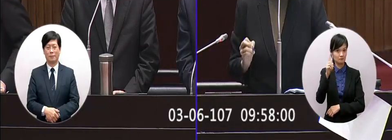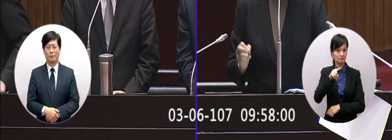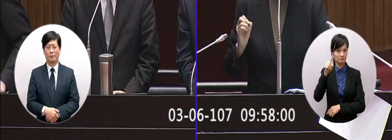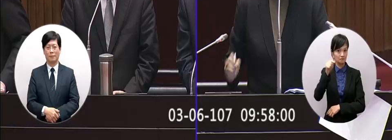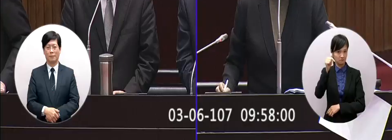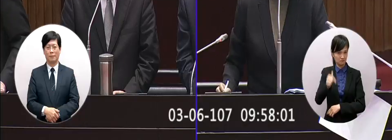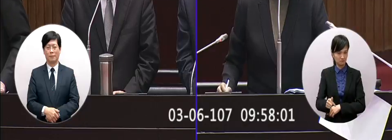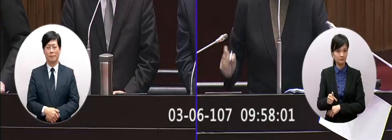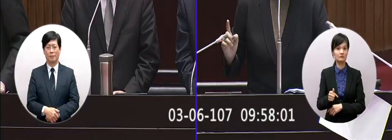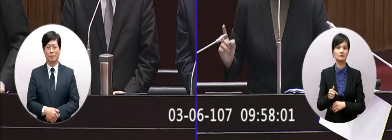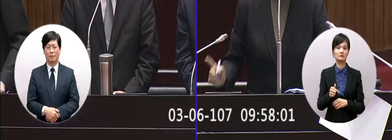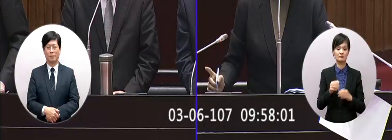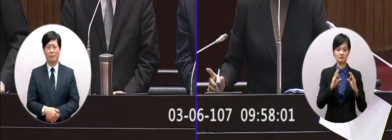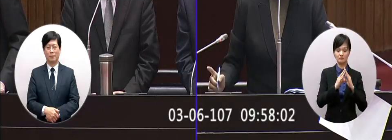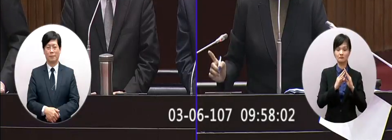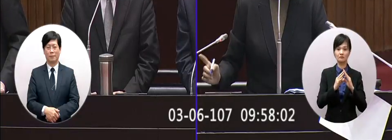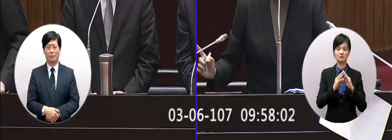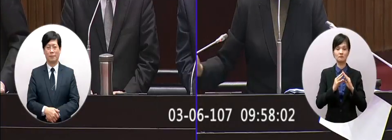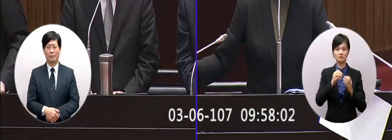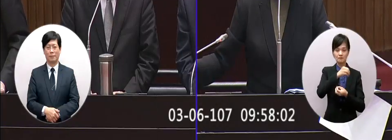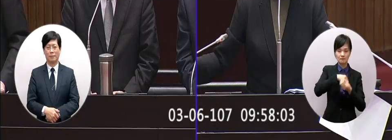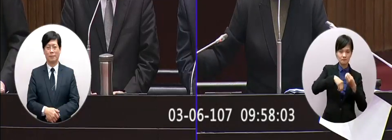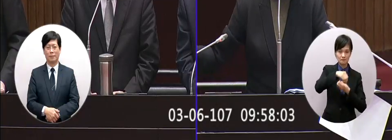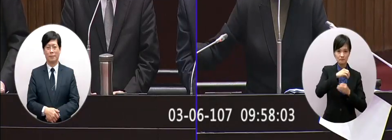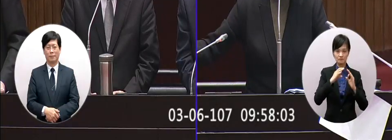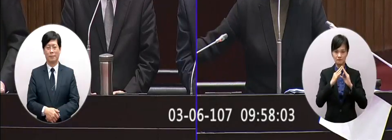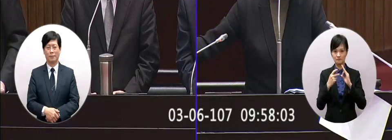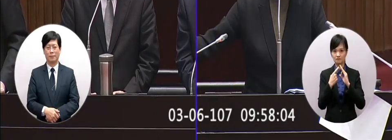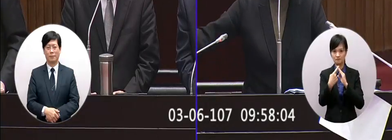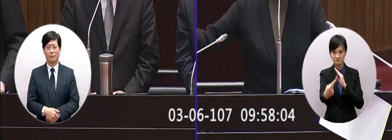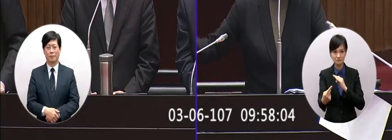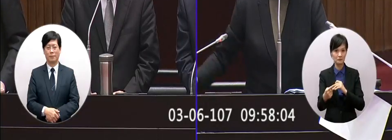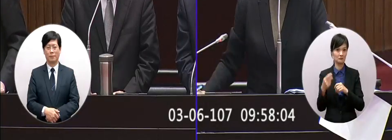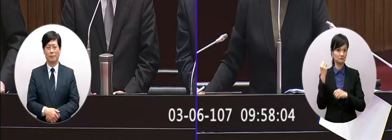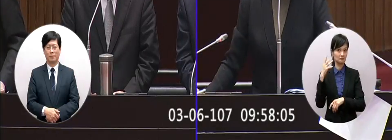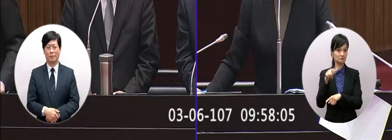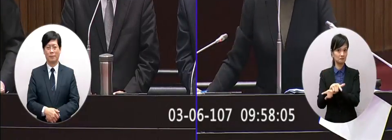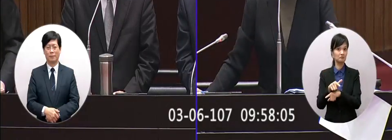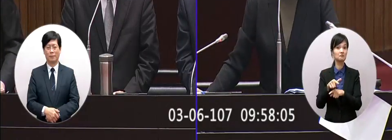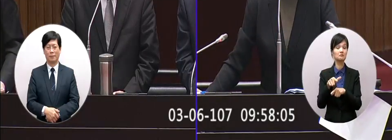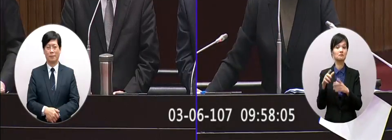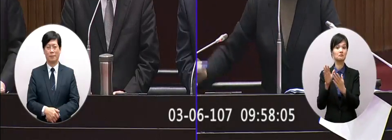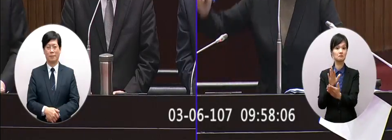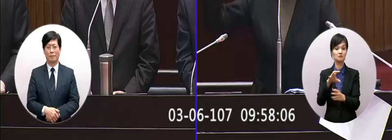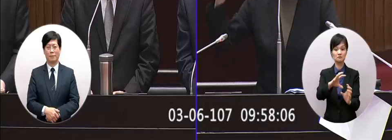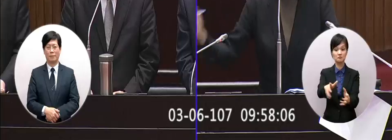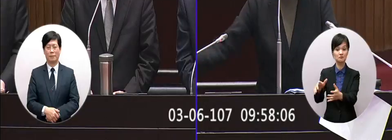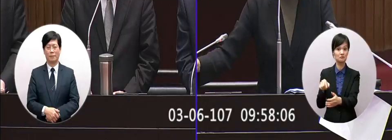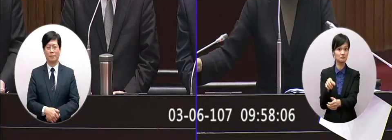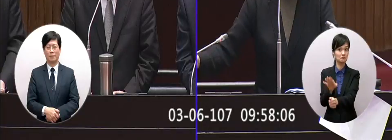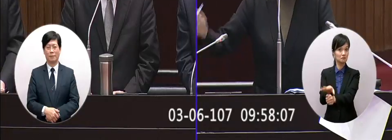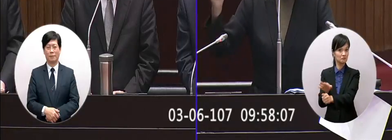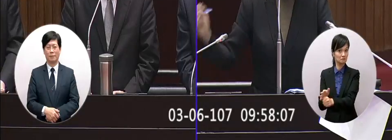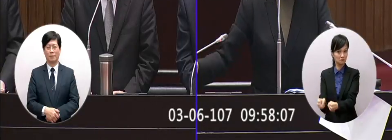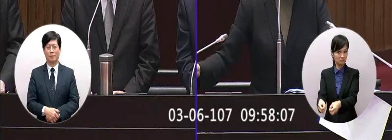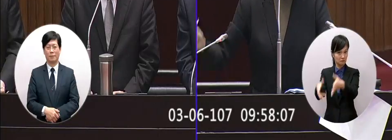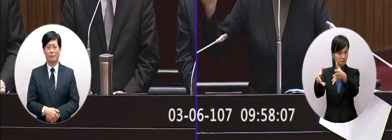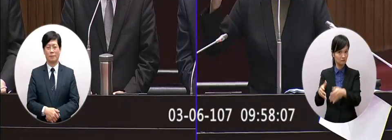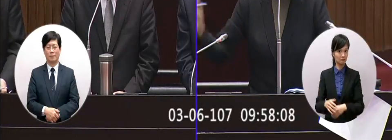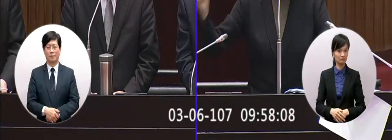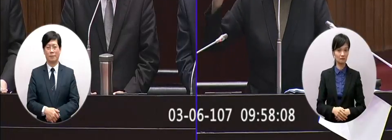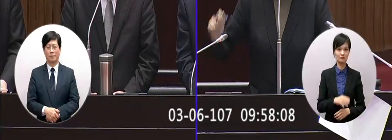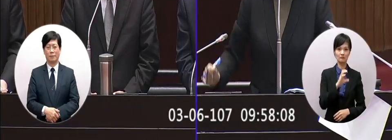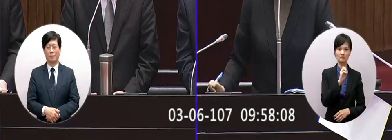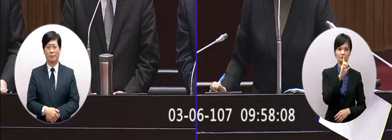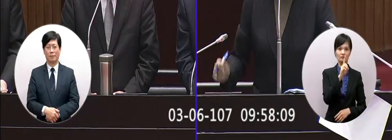来调度融资去支援新南向国的公共建设。所以很简单，更明确的说 ，ODA